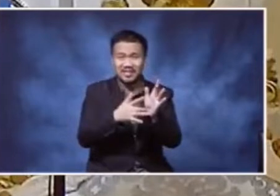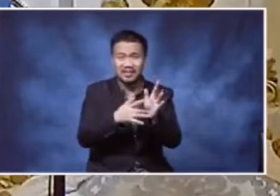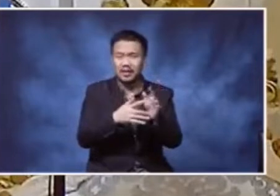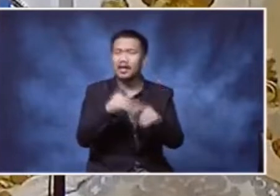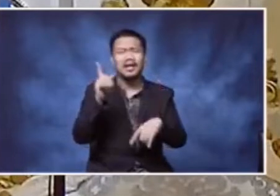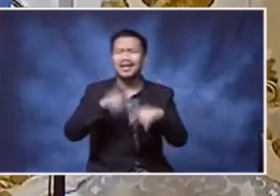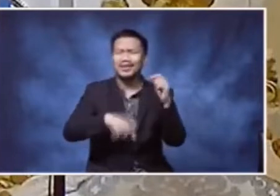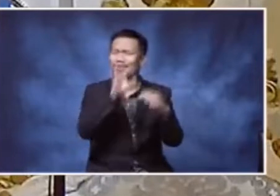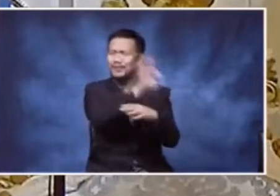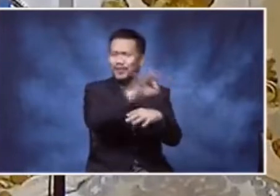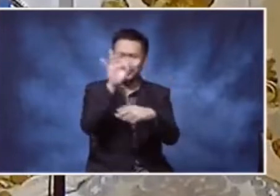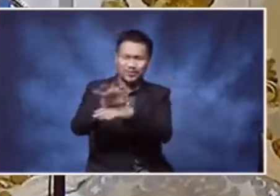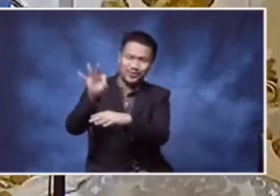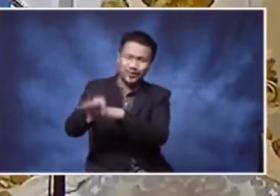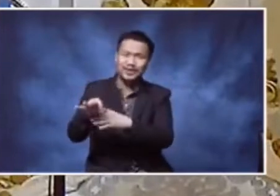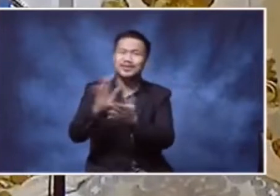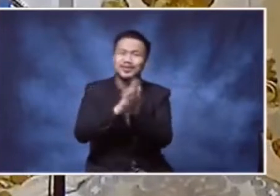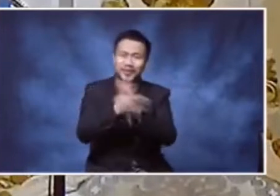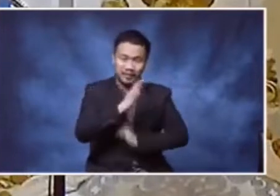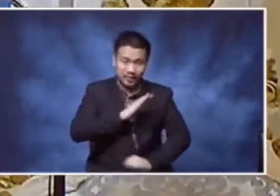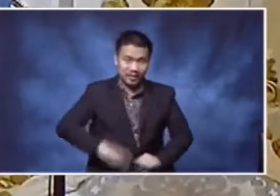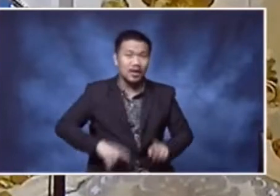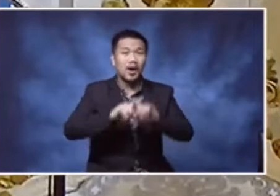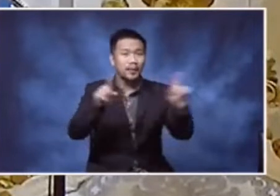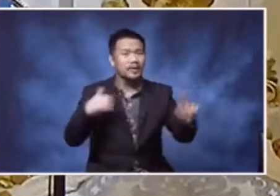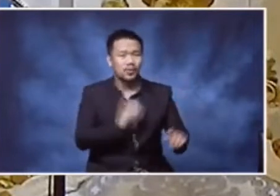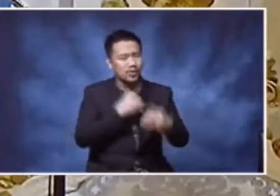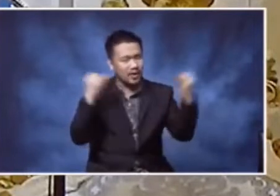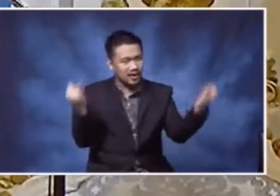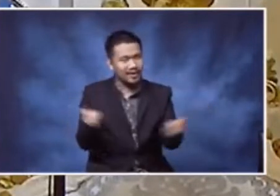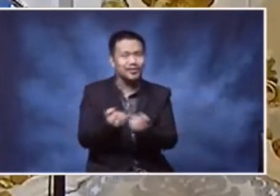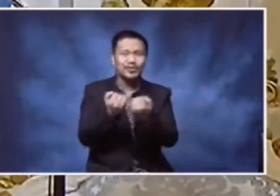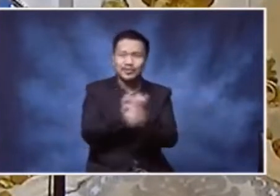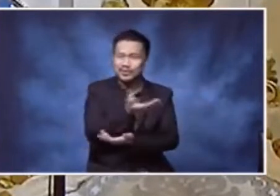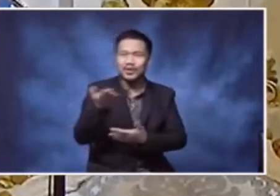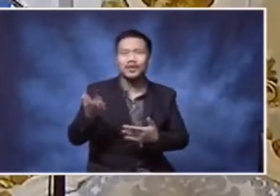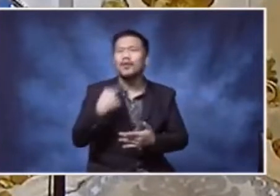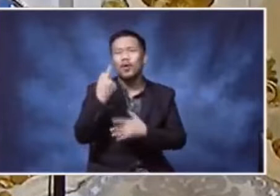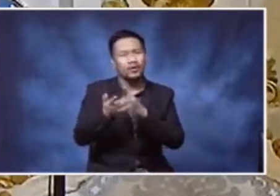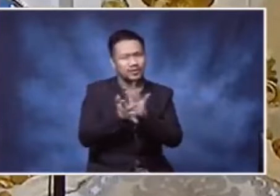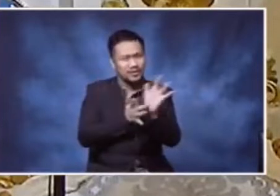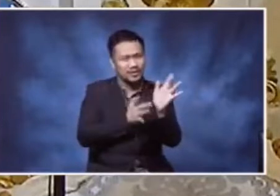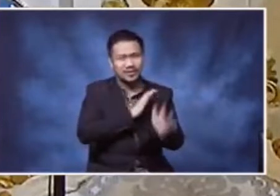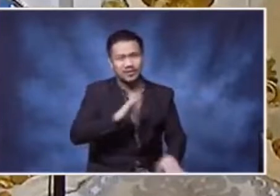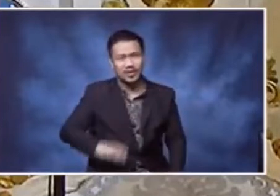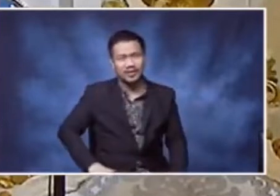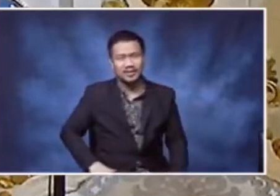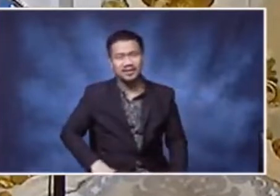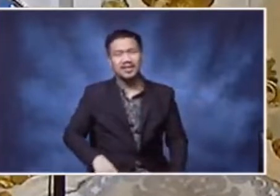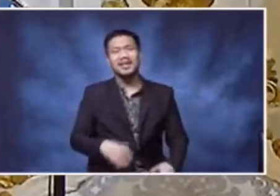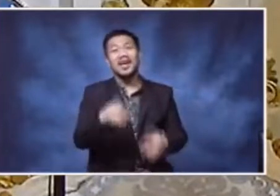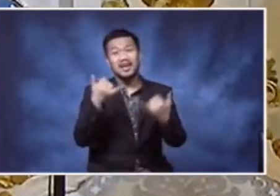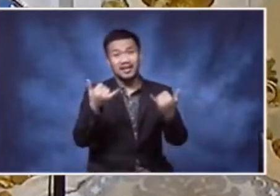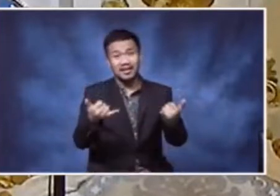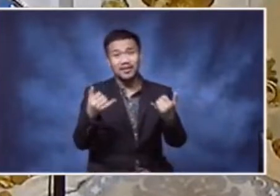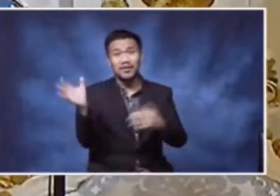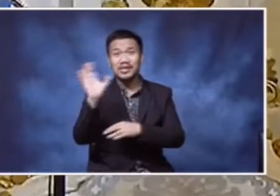Pasko, pinagdiriwang natin si Kristong dumating sa mundo, hindi lang siya dumating para sa mga